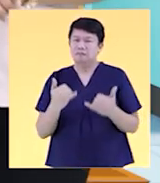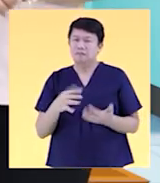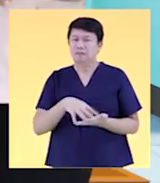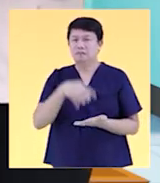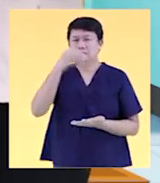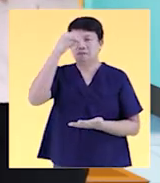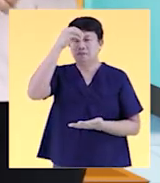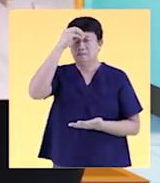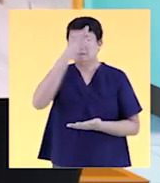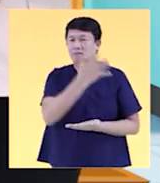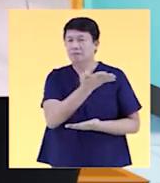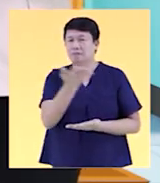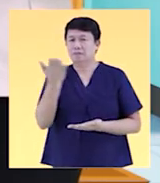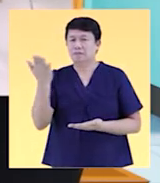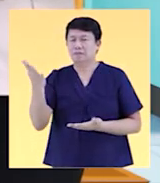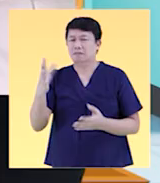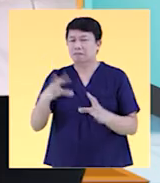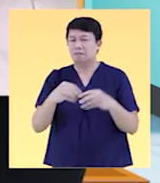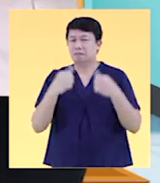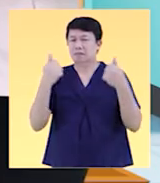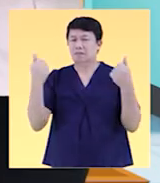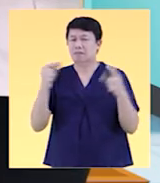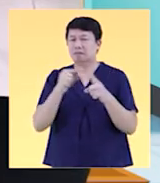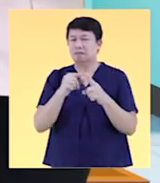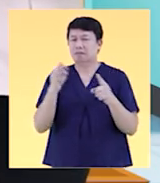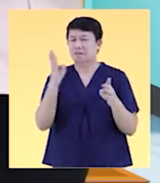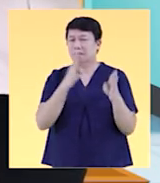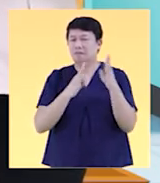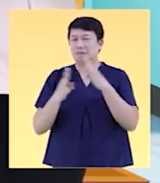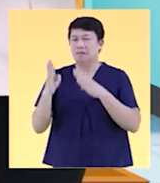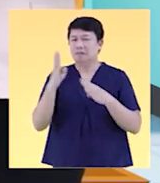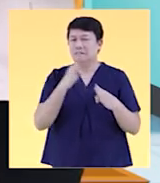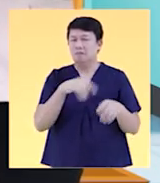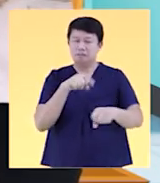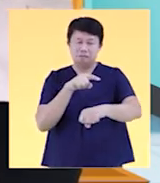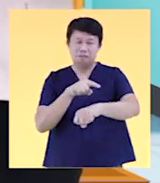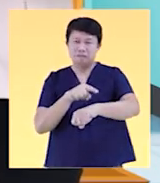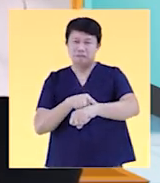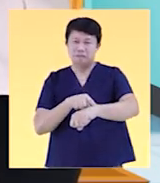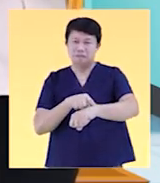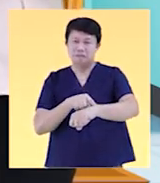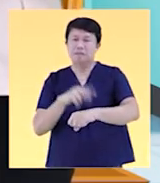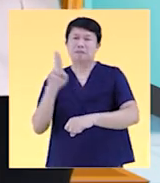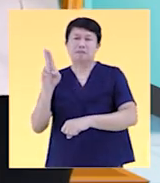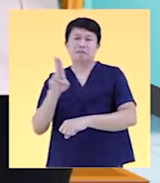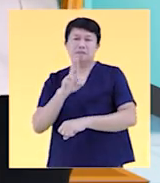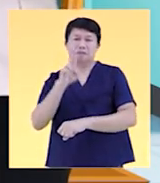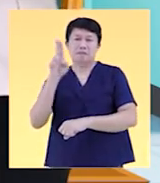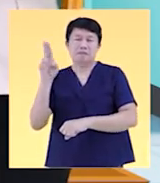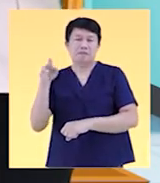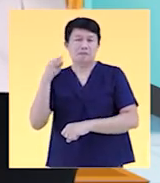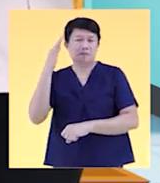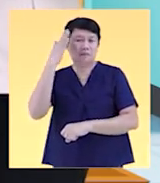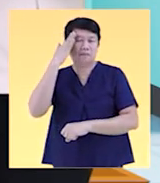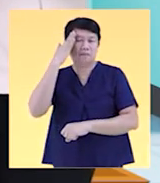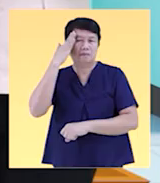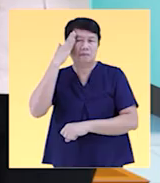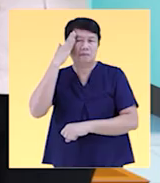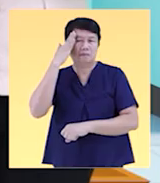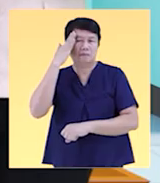Ngayong natutunan na ninyo ang pag-solve sa mga word problems, oras na para gamitin ang inyong